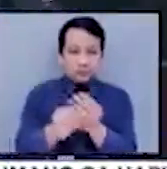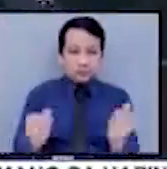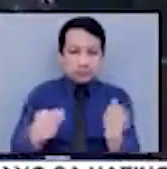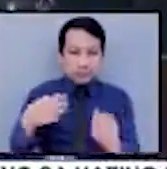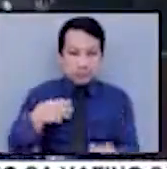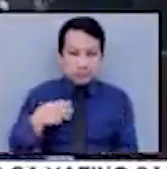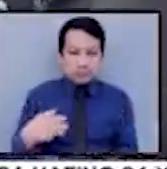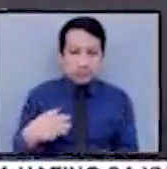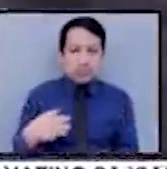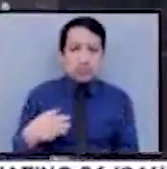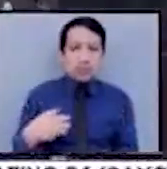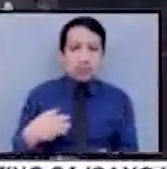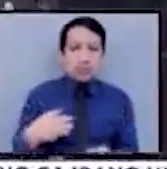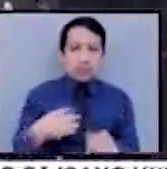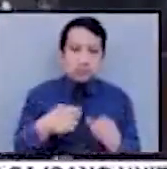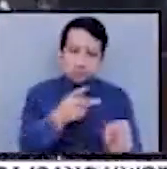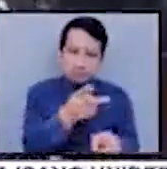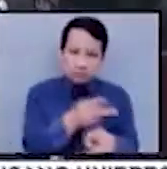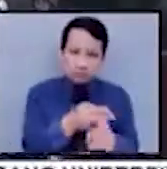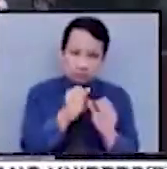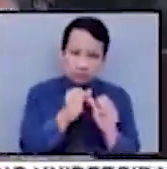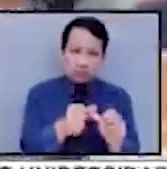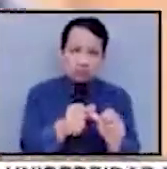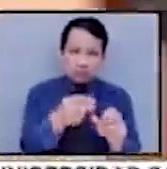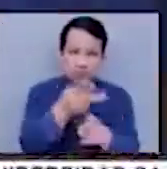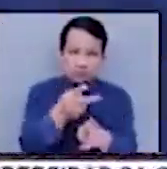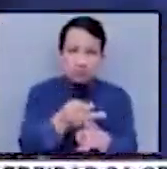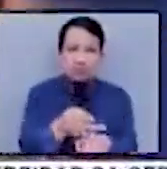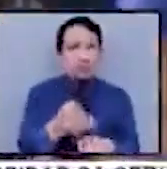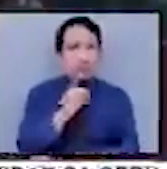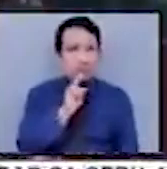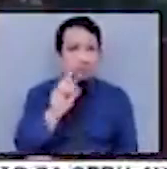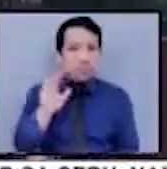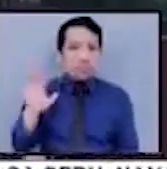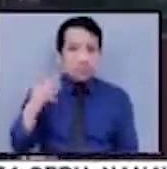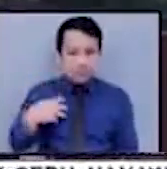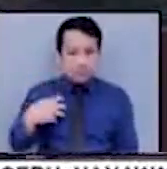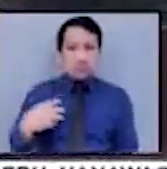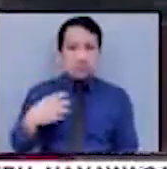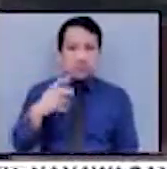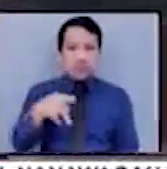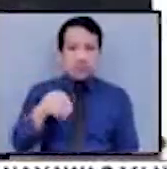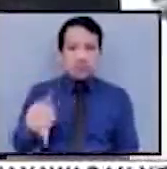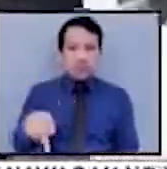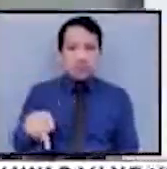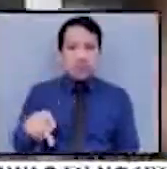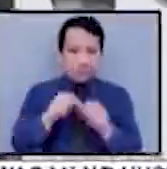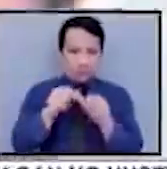Nangako naman sila na ipagpapatuloy ang magandang nasimulan sa 2023.